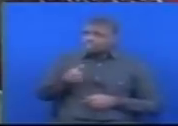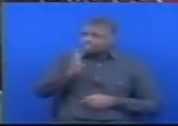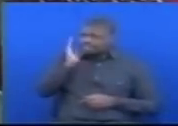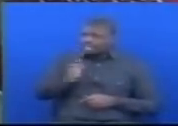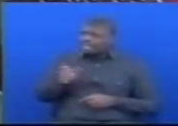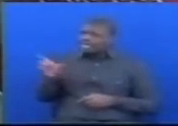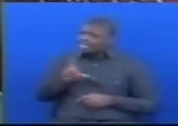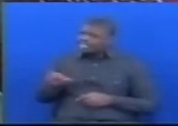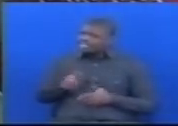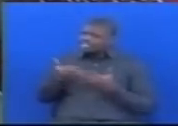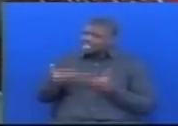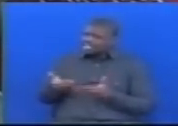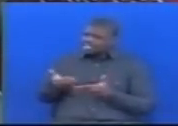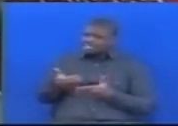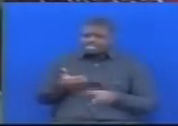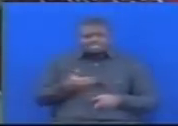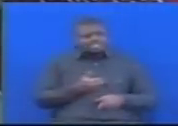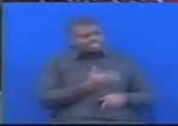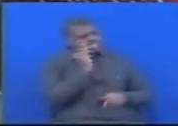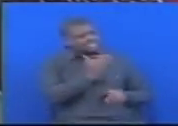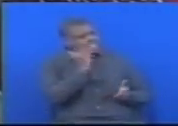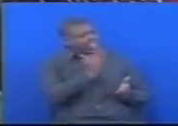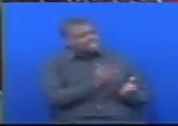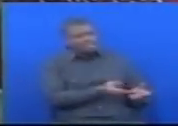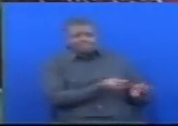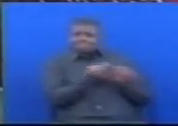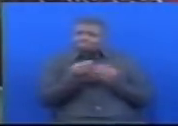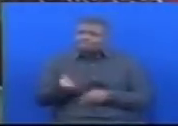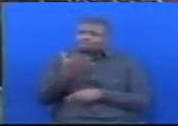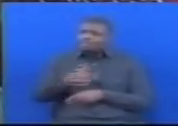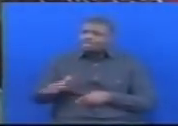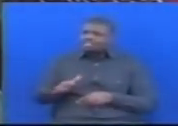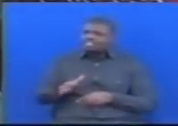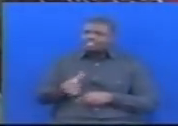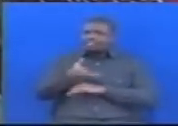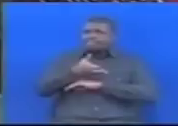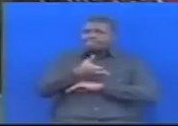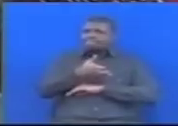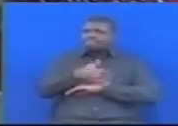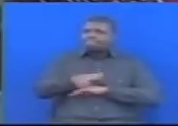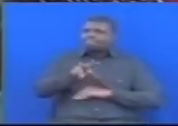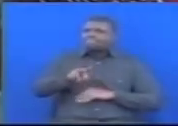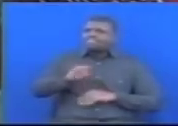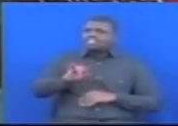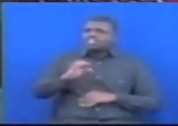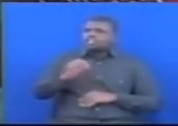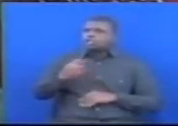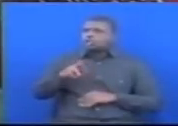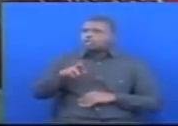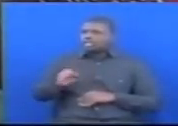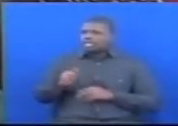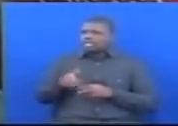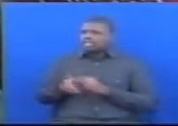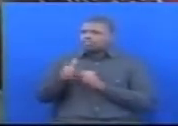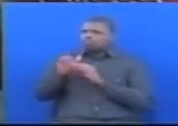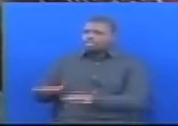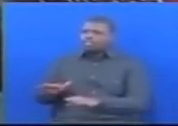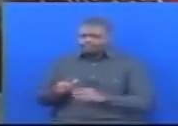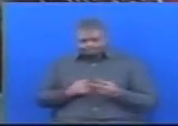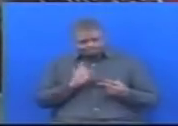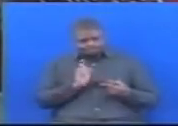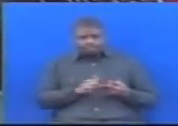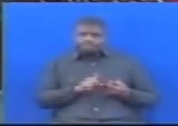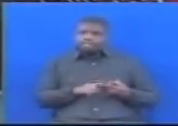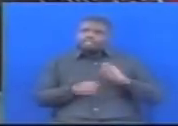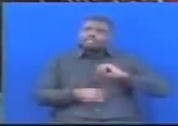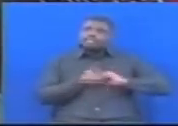sasa serikali itafikisha maji ya Ziwa Victoria kwenye kata zingine zilizobaki? Swali la pili,